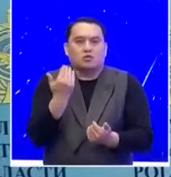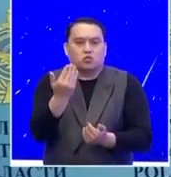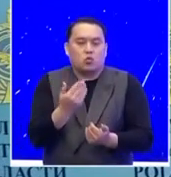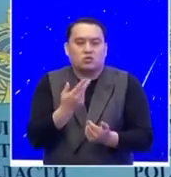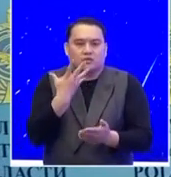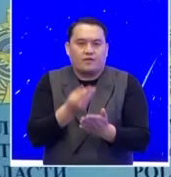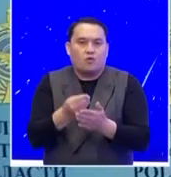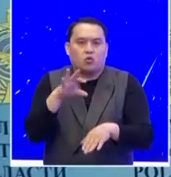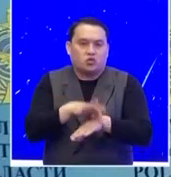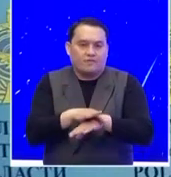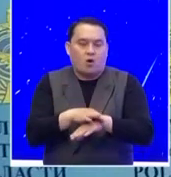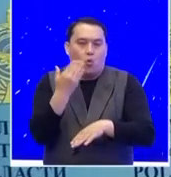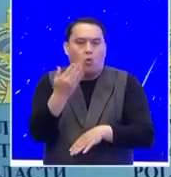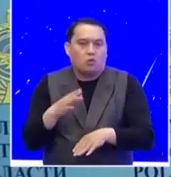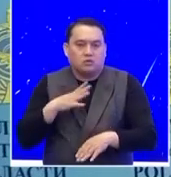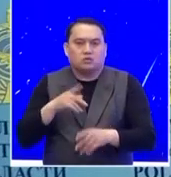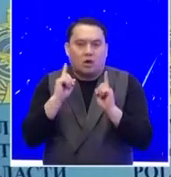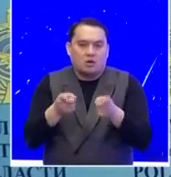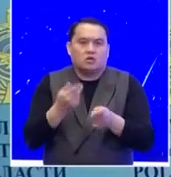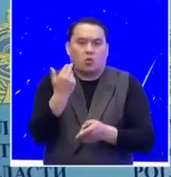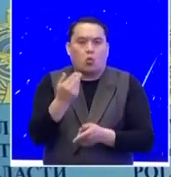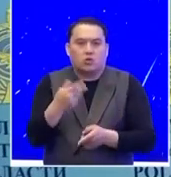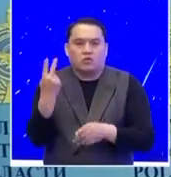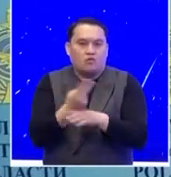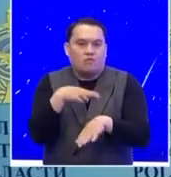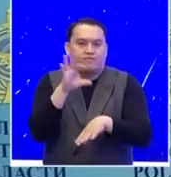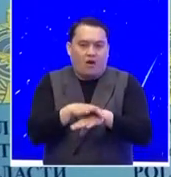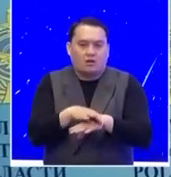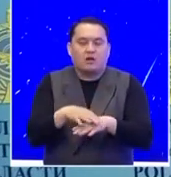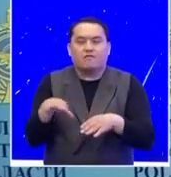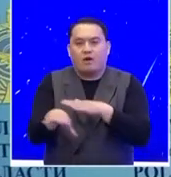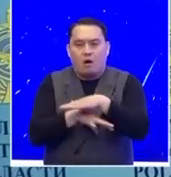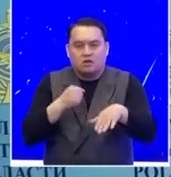следствия задержанный мужчина также сознался в совершении еще 2 фактов кражи,